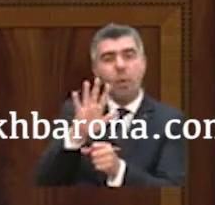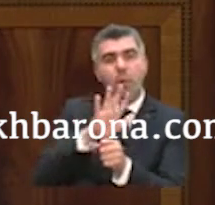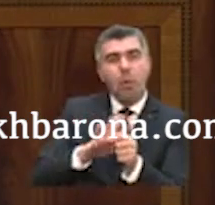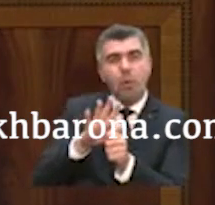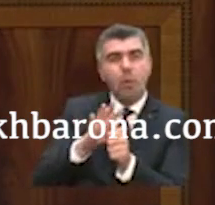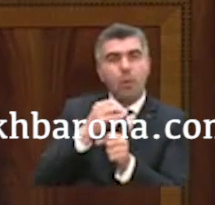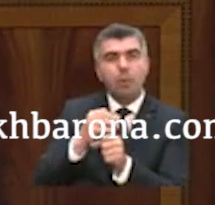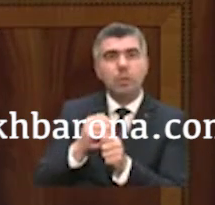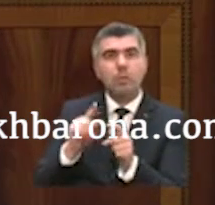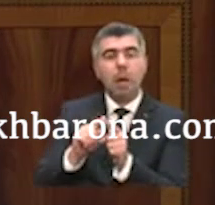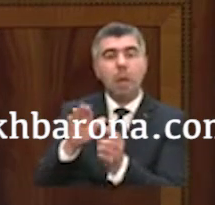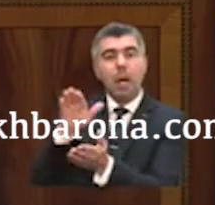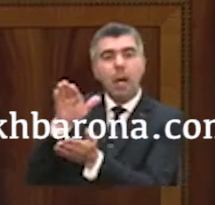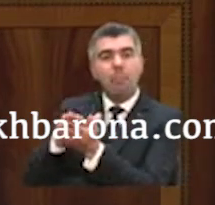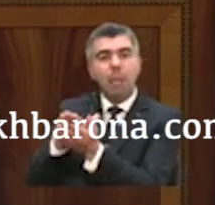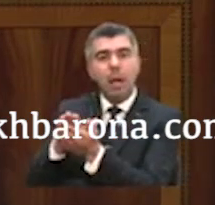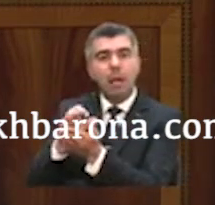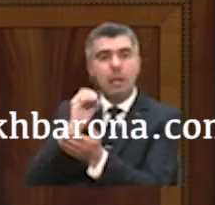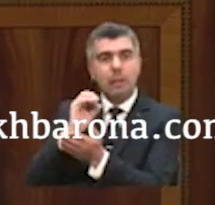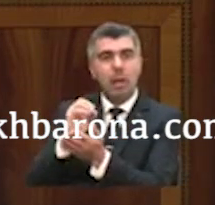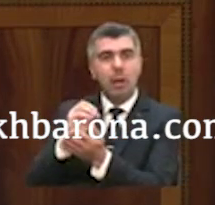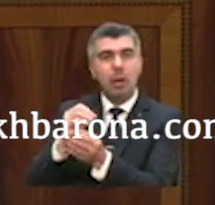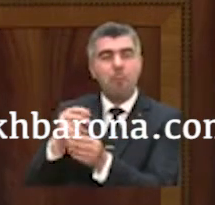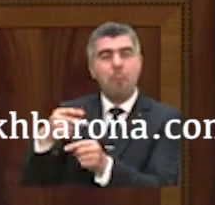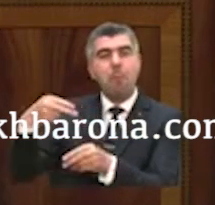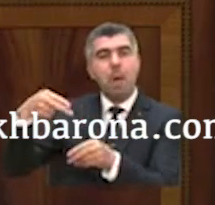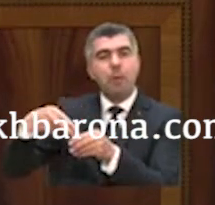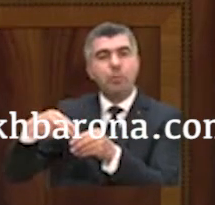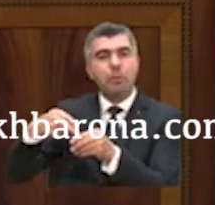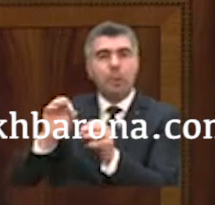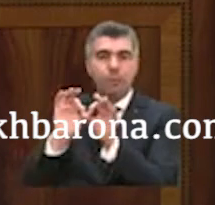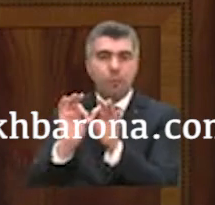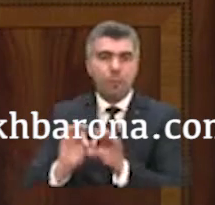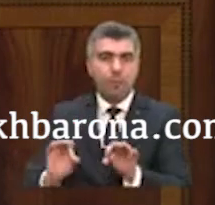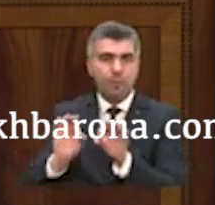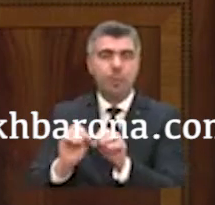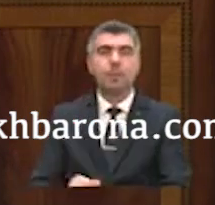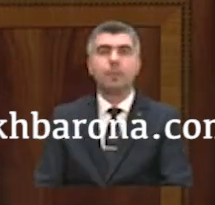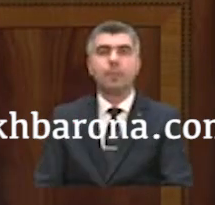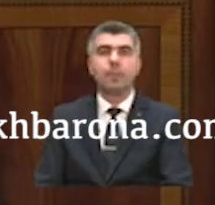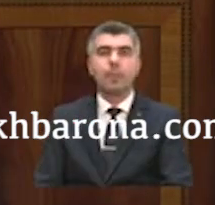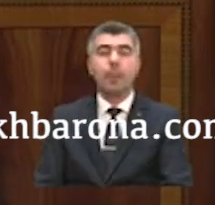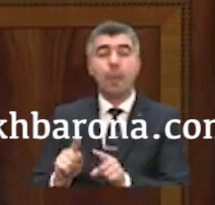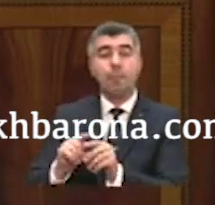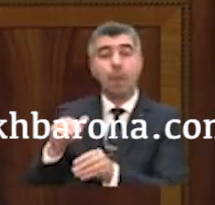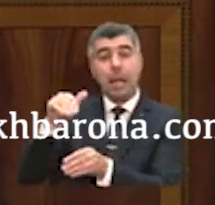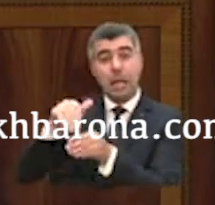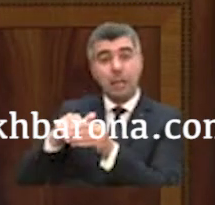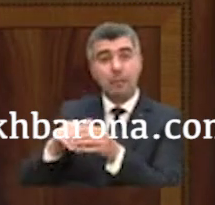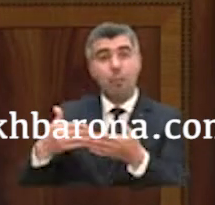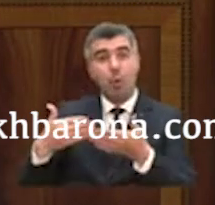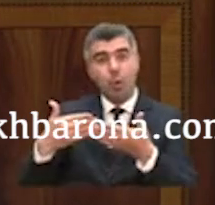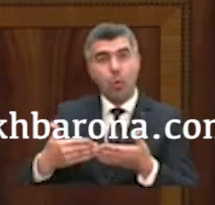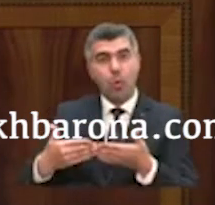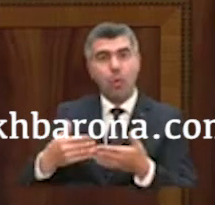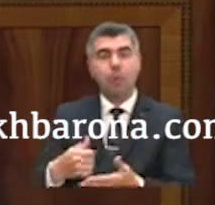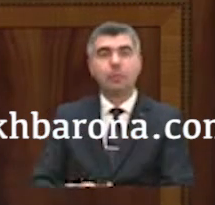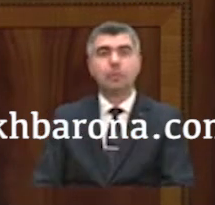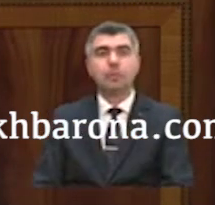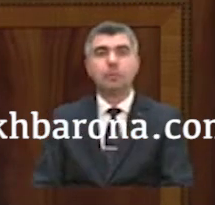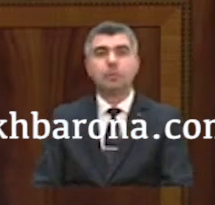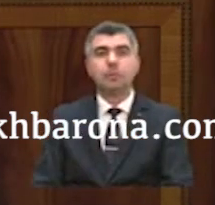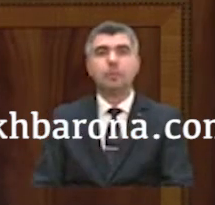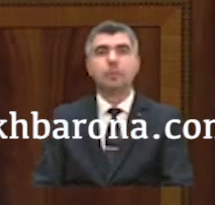للمغرب مخزون استراتيجي للمحروقات وهذا الحزب اللي كيتكلم اليوم على اسمعني اسمع